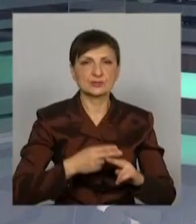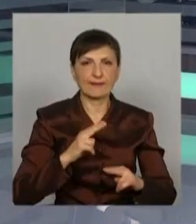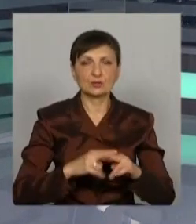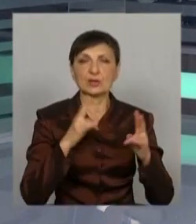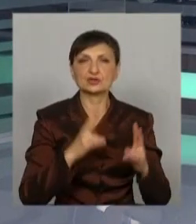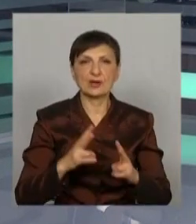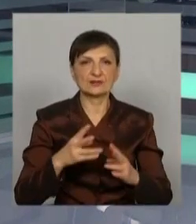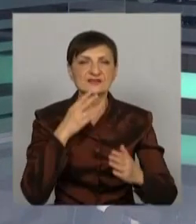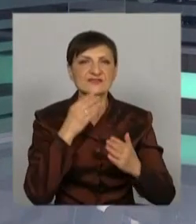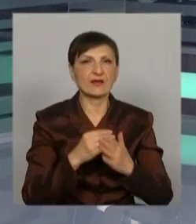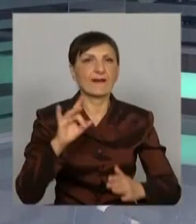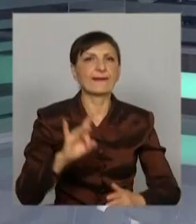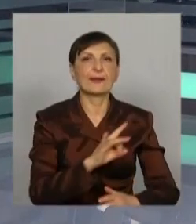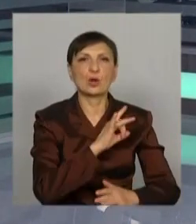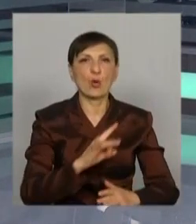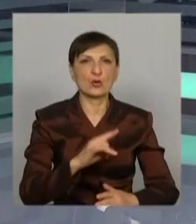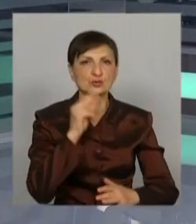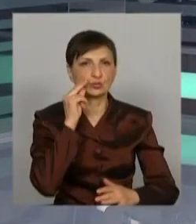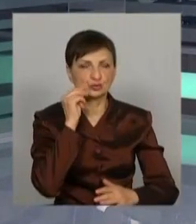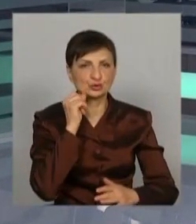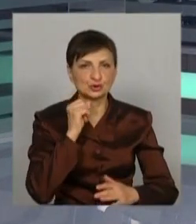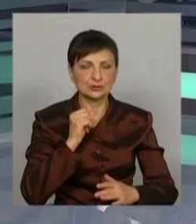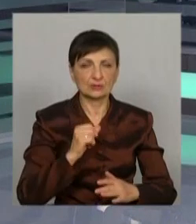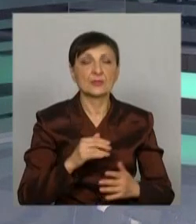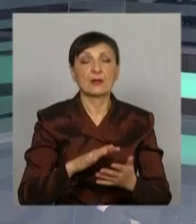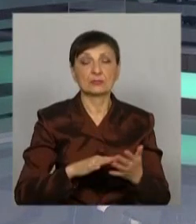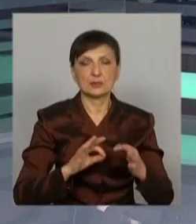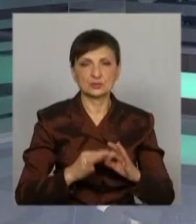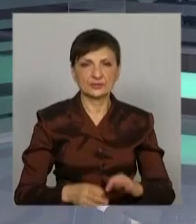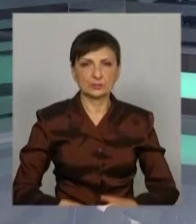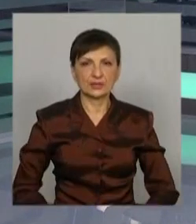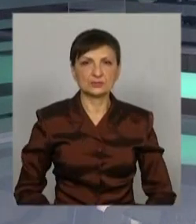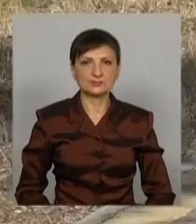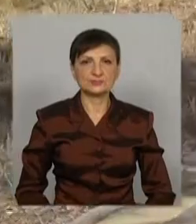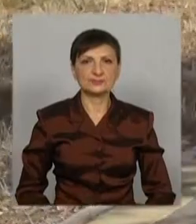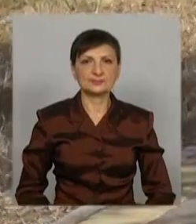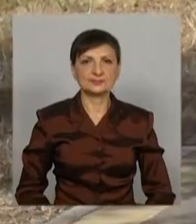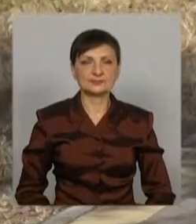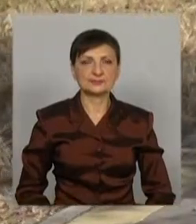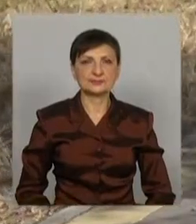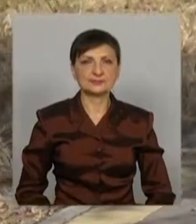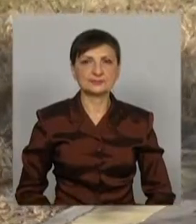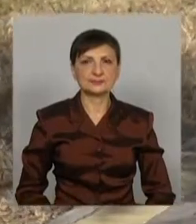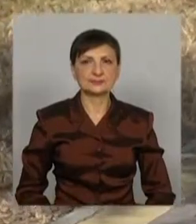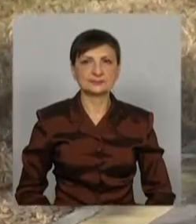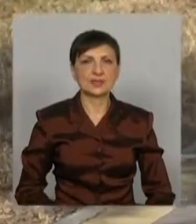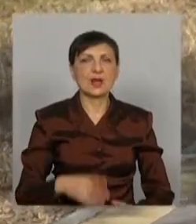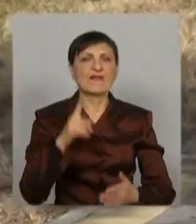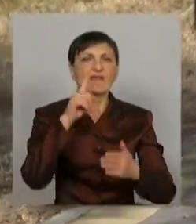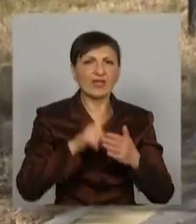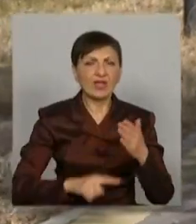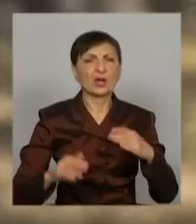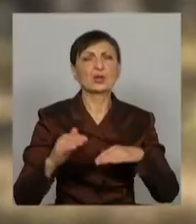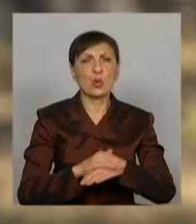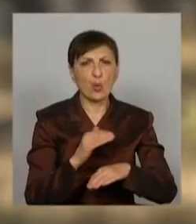своих религиозных возлюбленных в репортаже дамир они этого никогда набожный добрый и